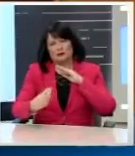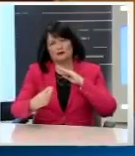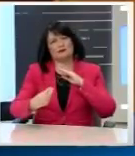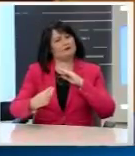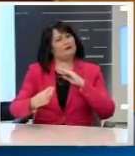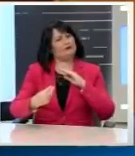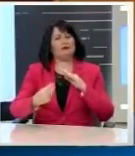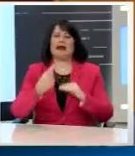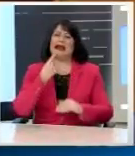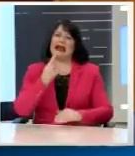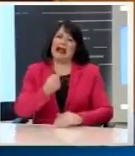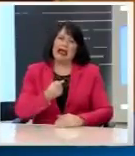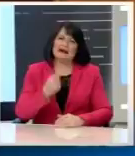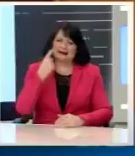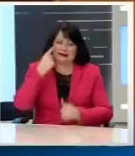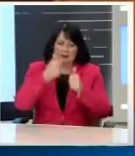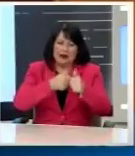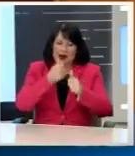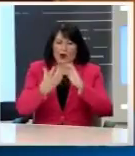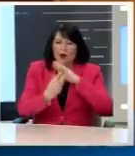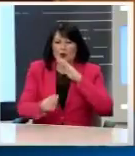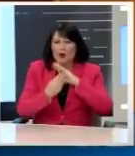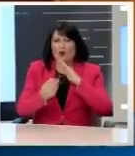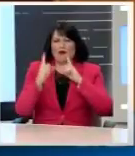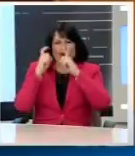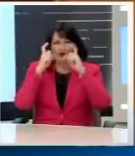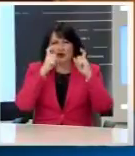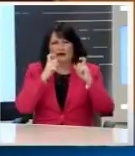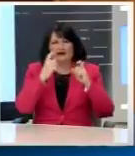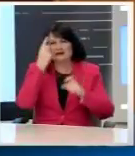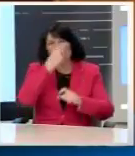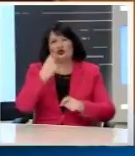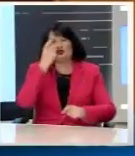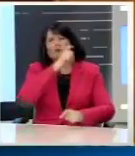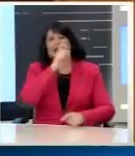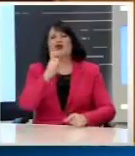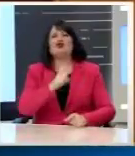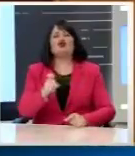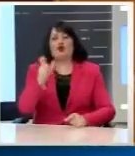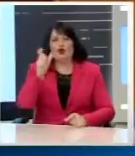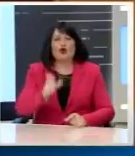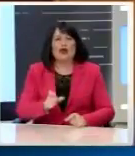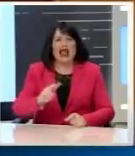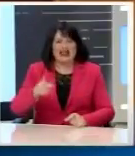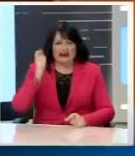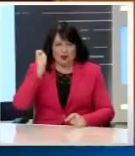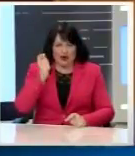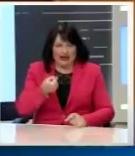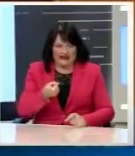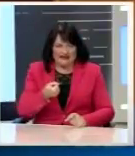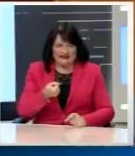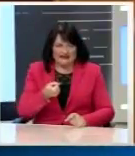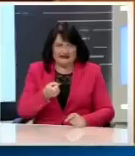επικαλείστε παρακολουθήσεις και φωτογραφίες της προσωπικής ζωής για να κάνετε αντιπολίτευση, αν